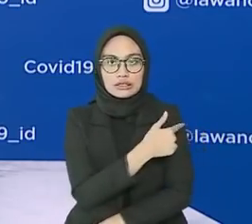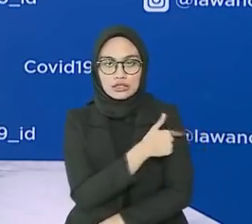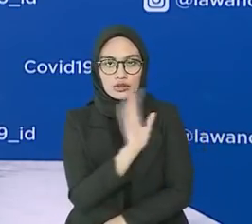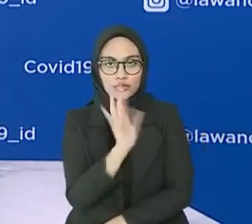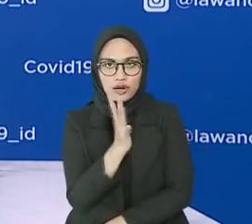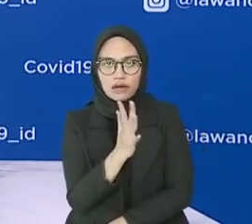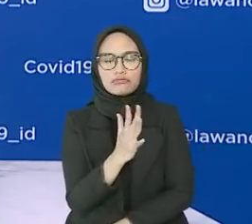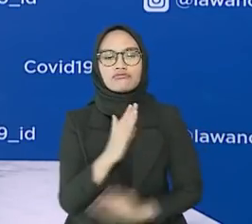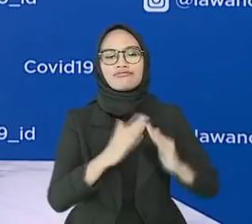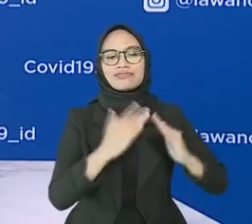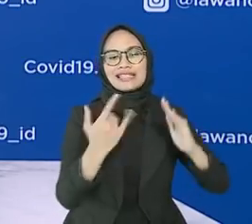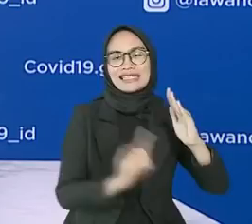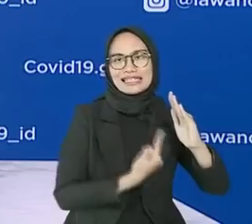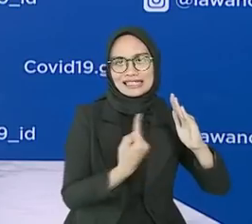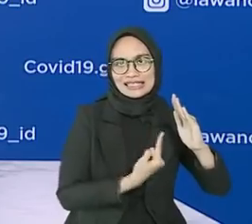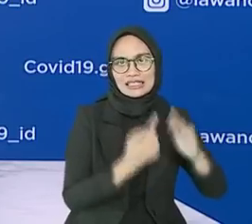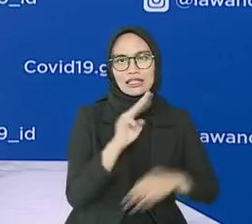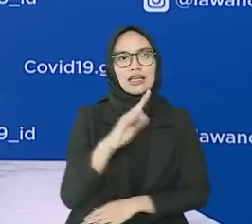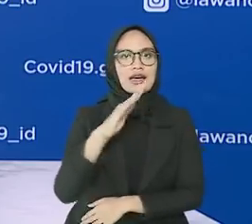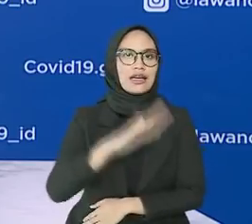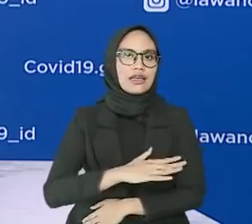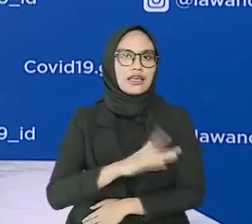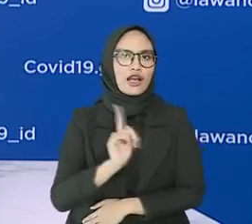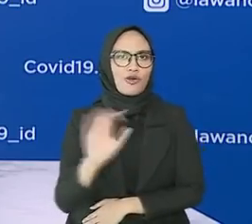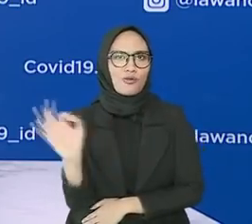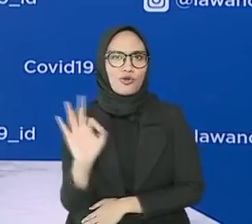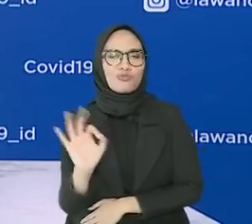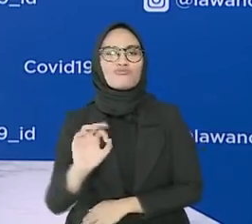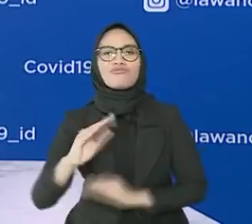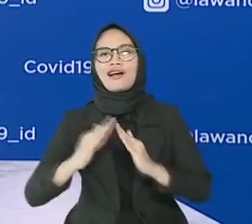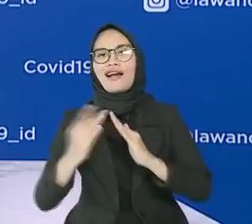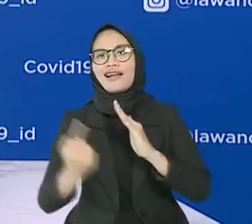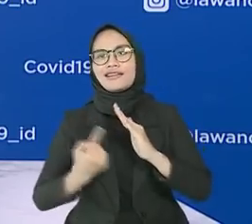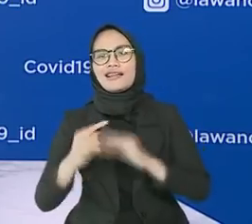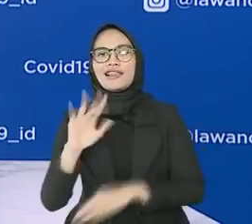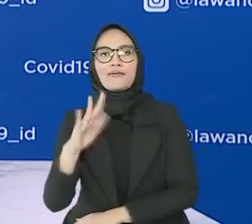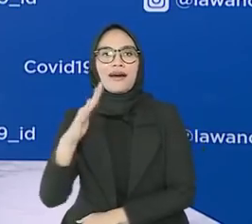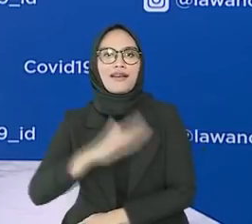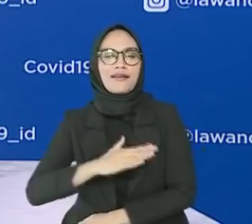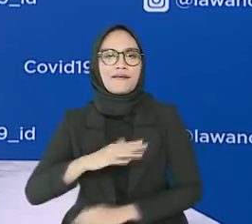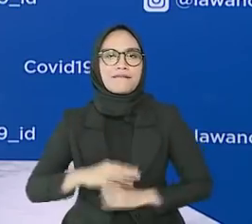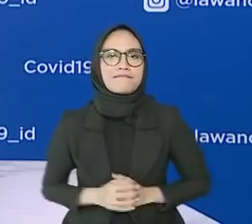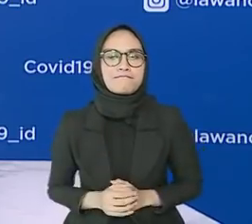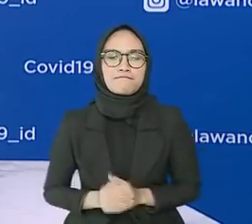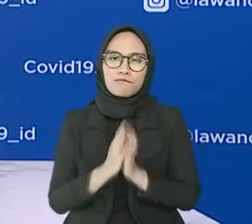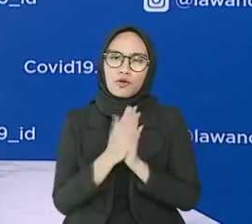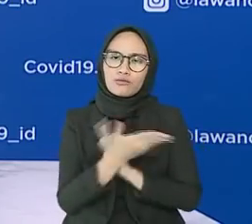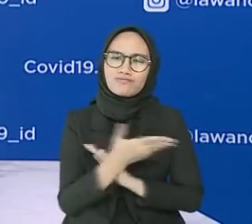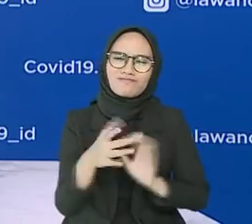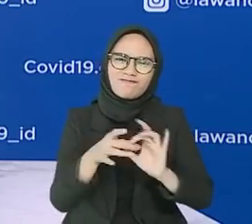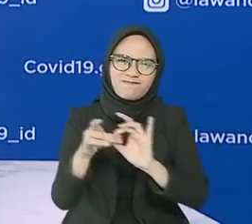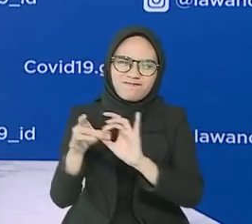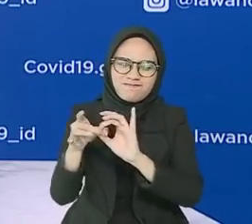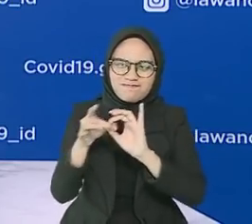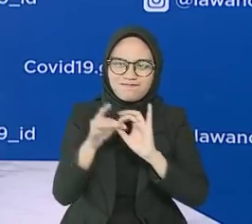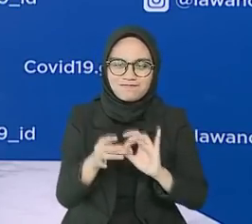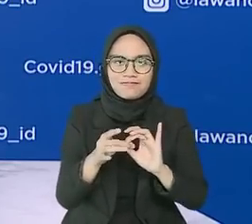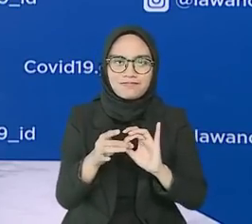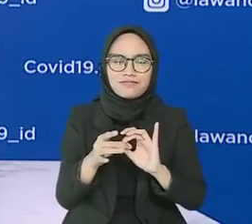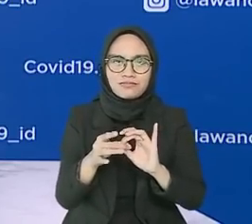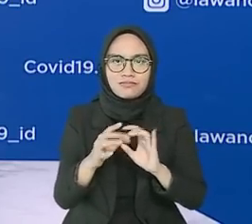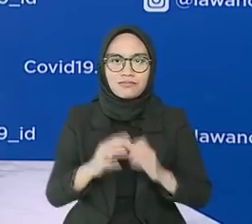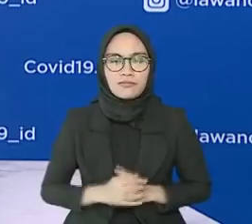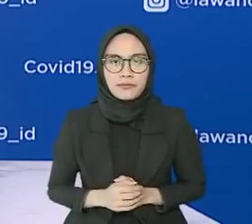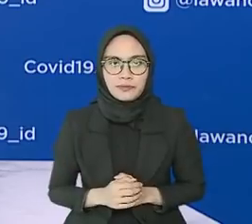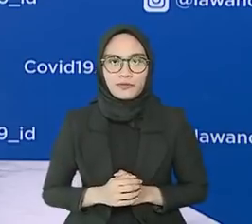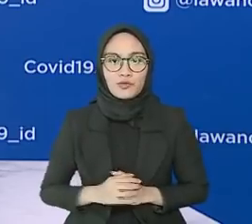terakhir, kita perlu bersyukur atas pencapaian dari hasil kerja keras kita bersama. Penanganan COVID-19 di Indonesia terus mendapatkan